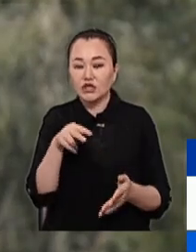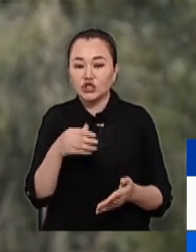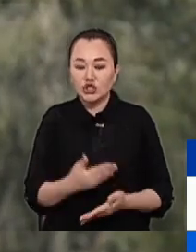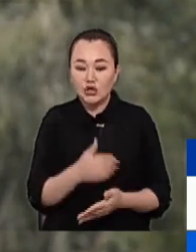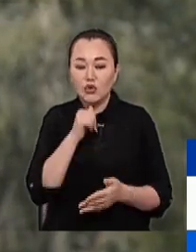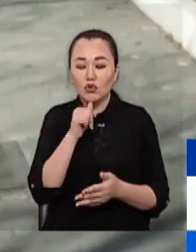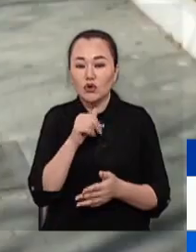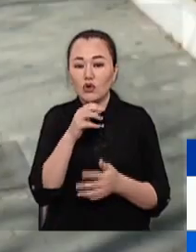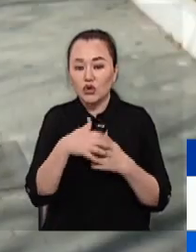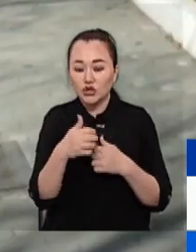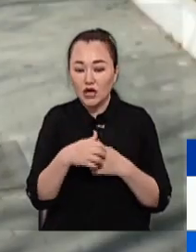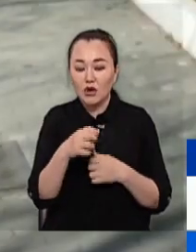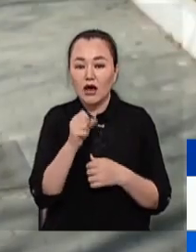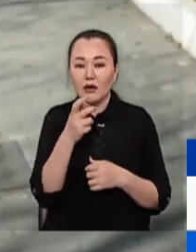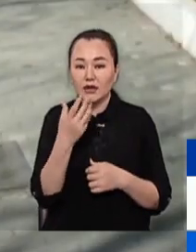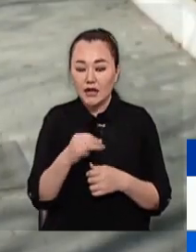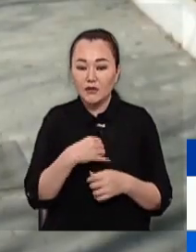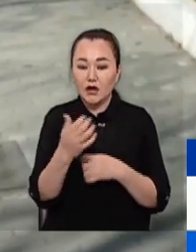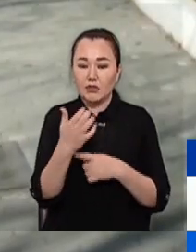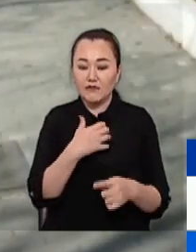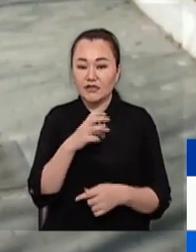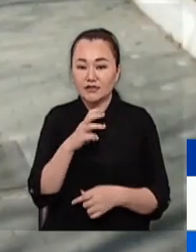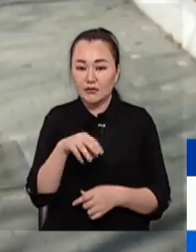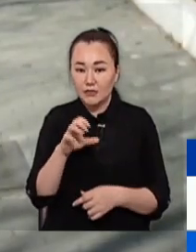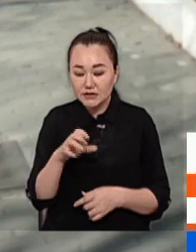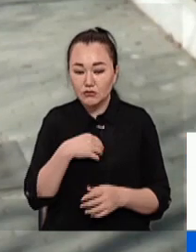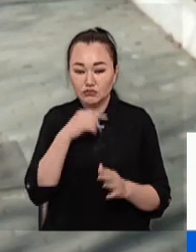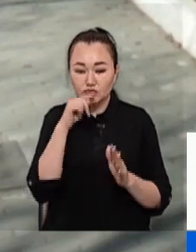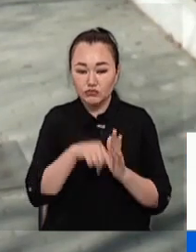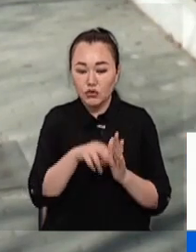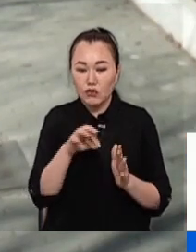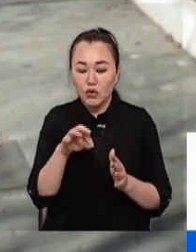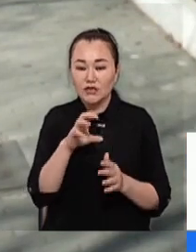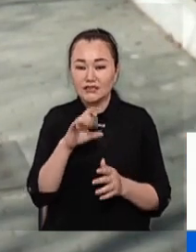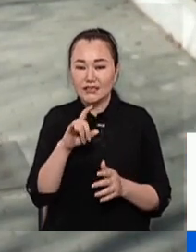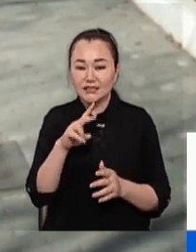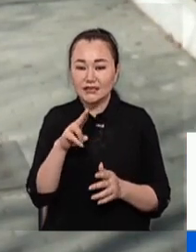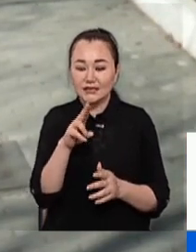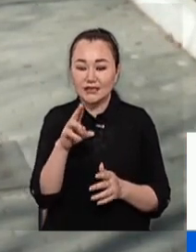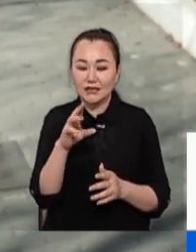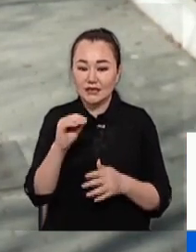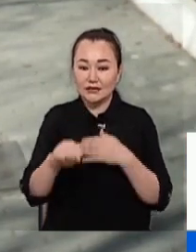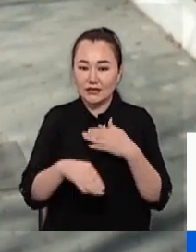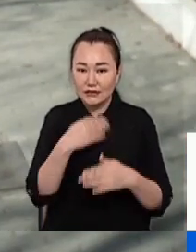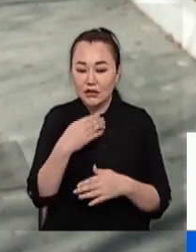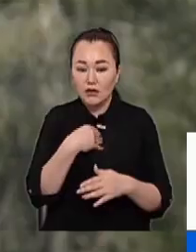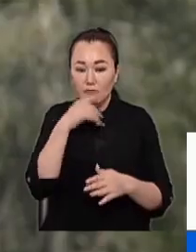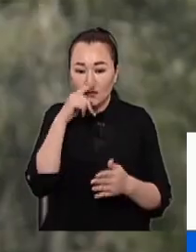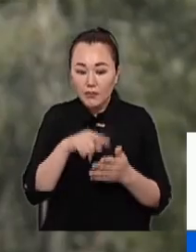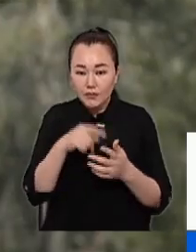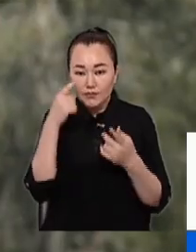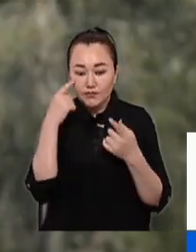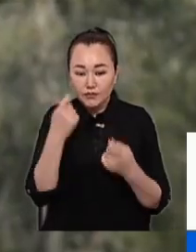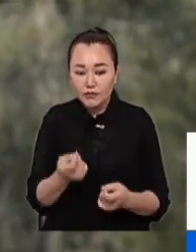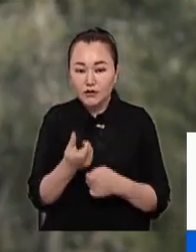Аблай Балтабаев. Они мне отправили СМС, я зашел по ссылке данной. И, к сожалению, попался на их уловки.